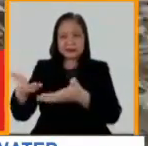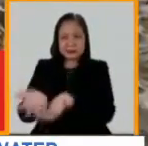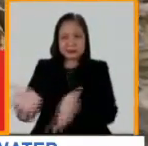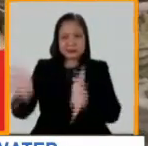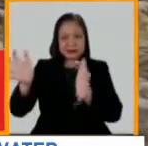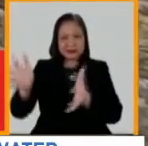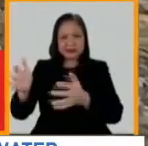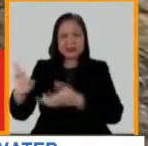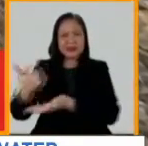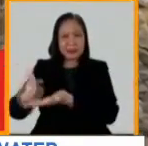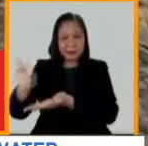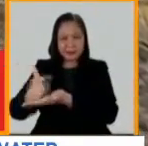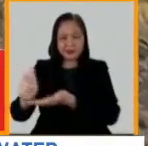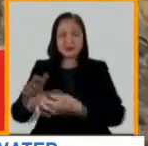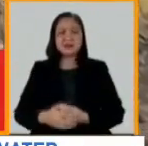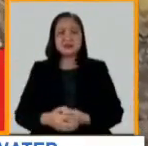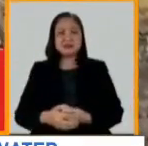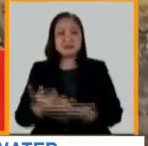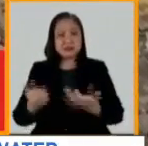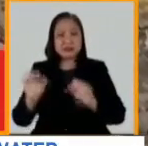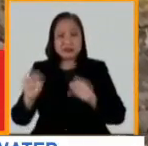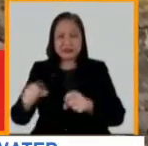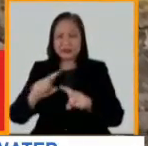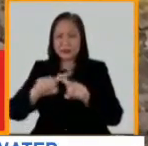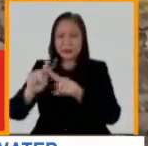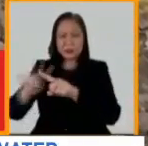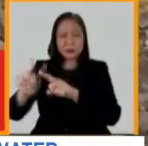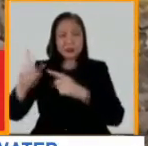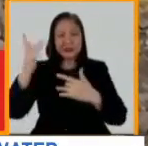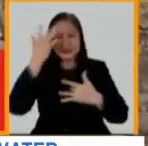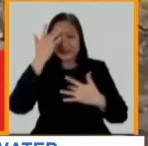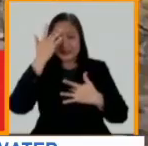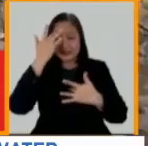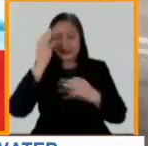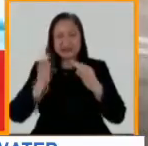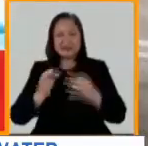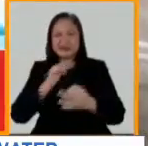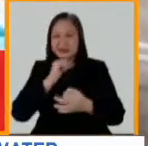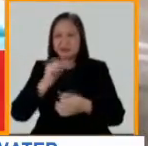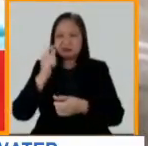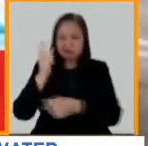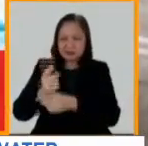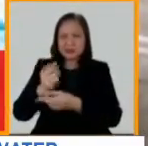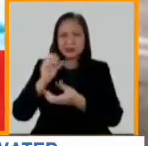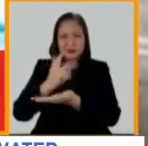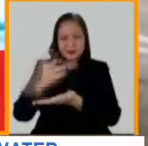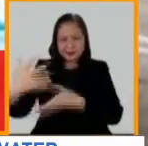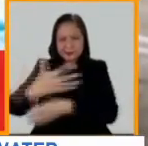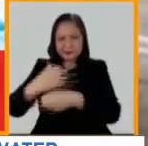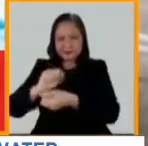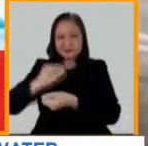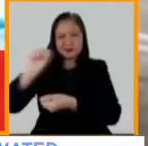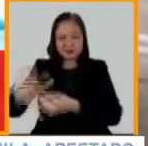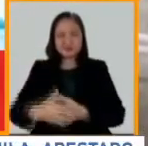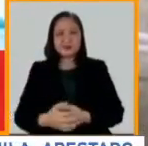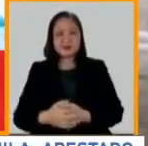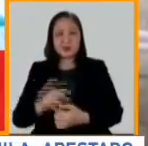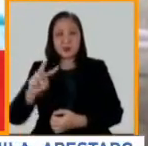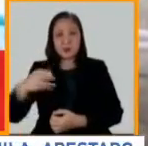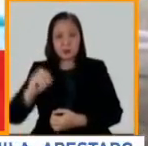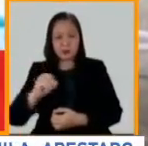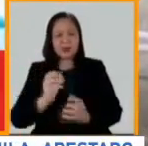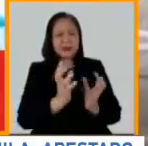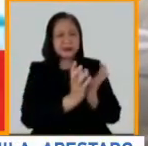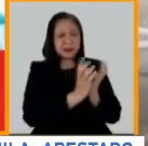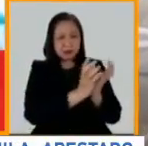raw itong pagmulan ng sari-saring sakit kung hindi wasto ang pagtatapon. Pinag-iingat ng WHO ang mga komunidad na malapit sa landfill,